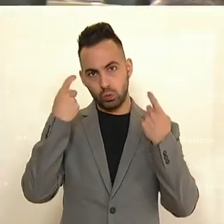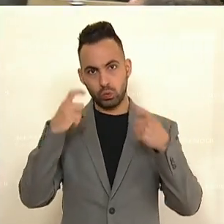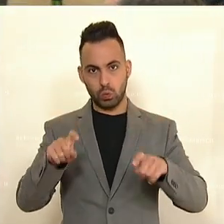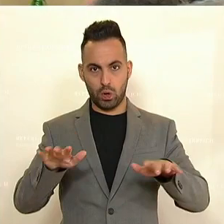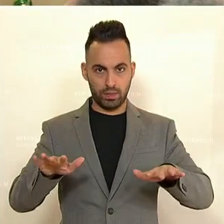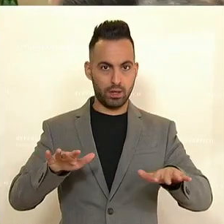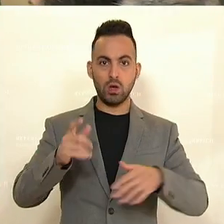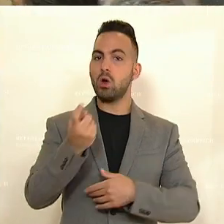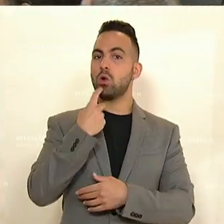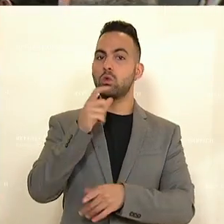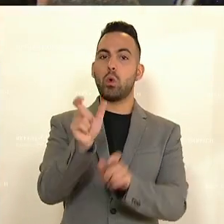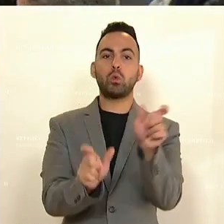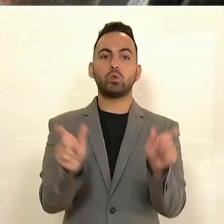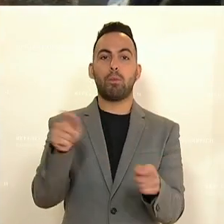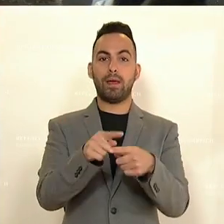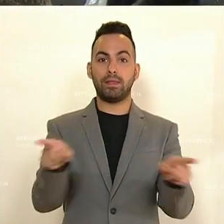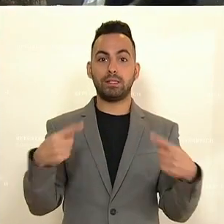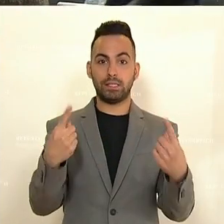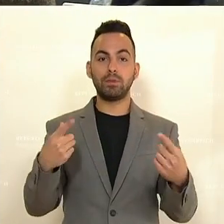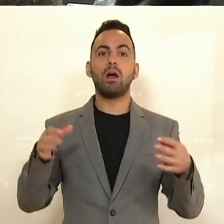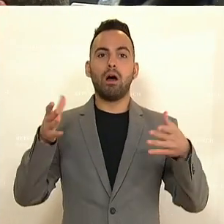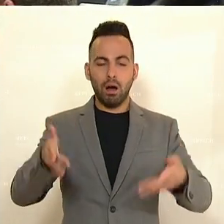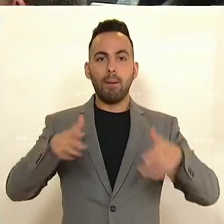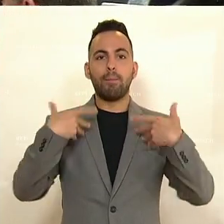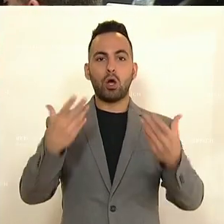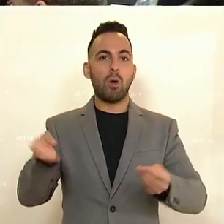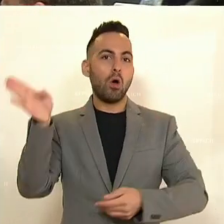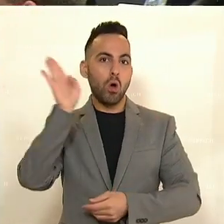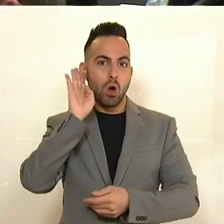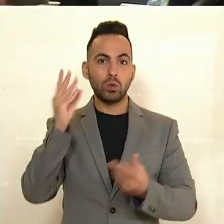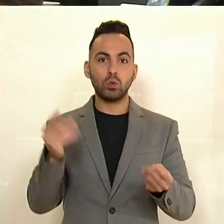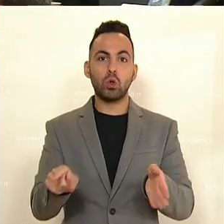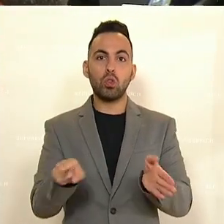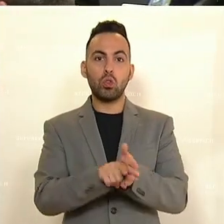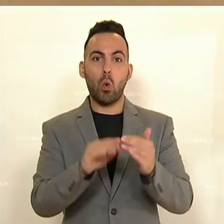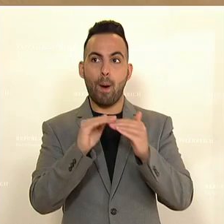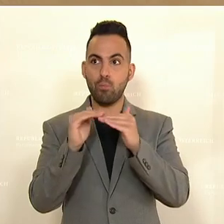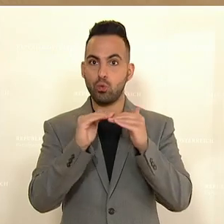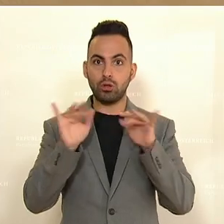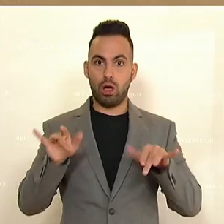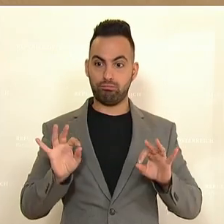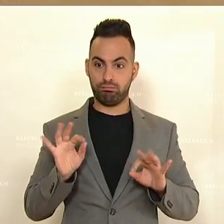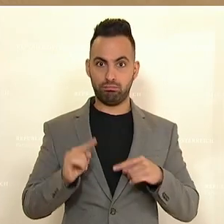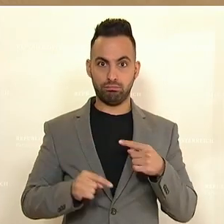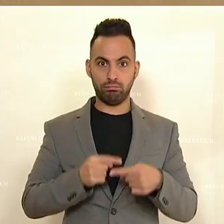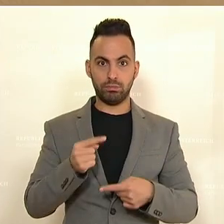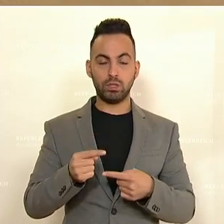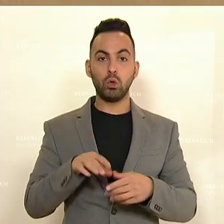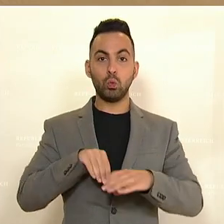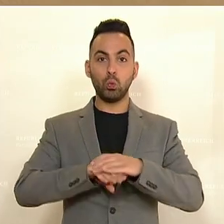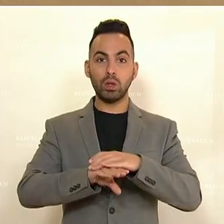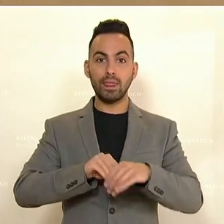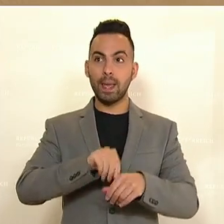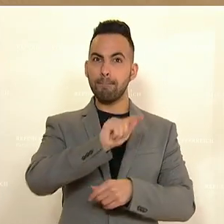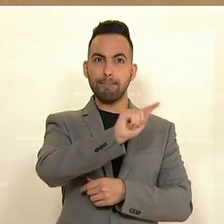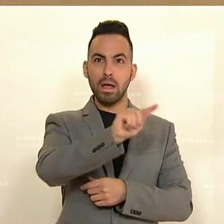dass Konsumenten, Konsumentinnen gehört werden, damit die Normung so stattfindet, dass Unternehmen